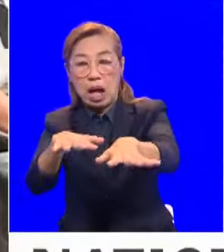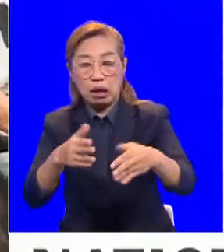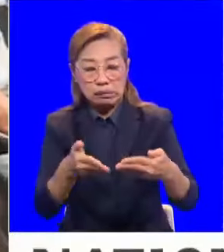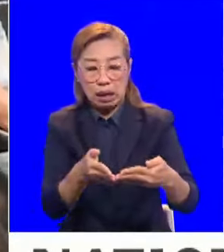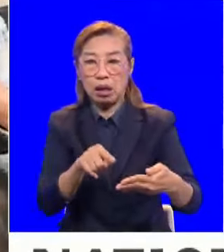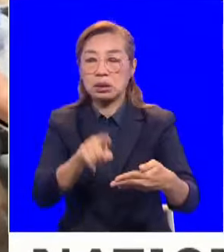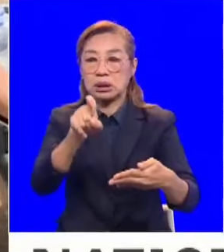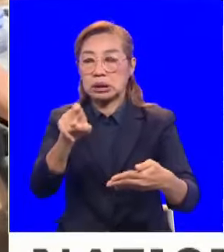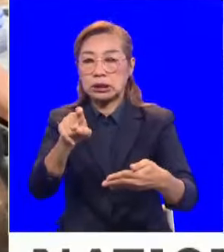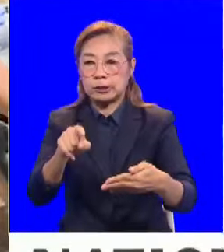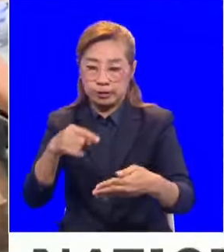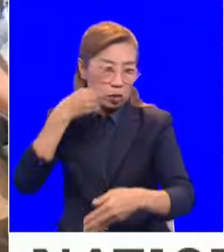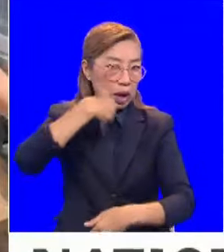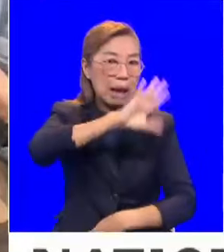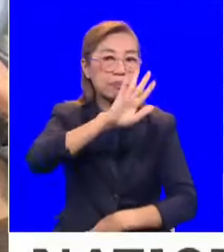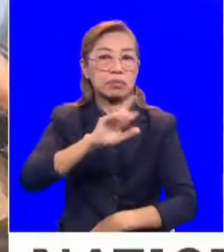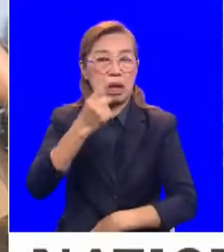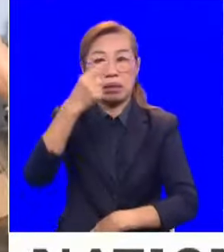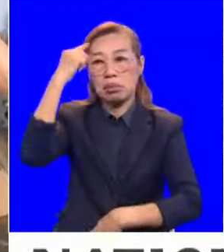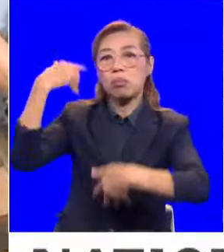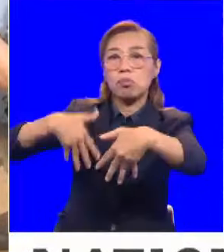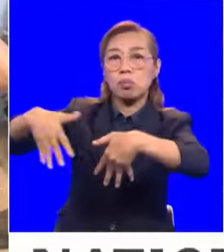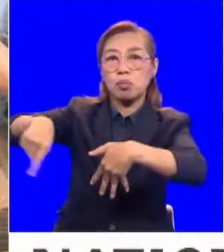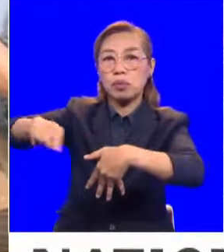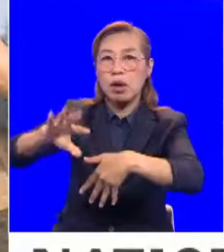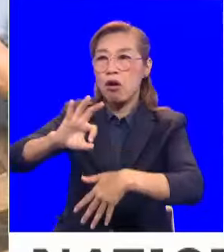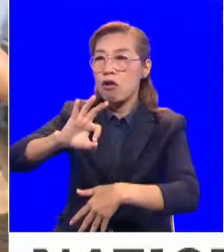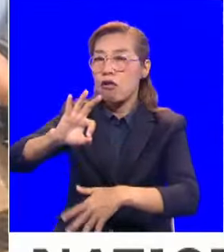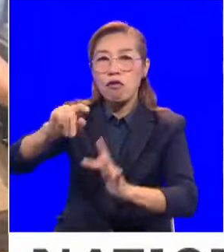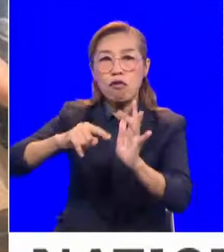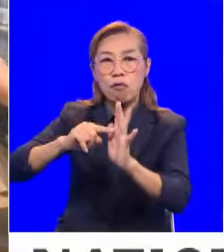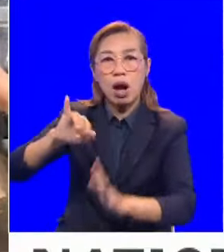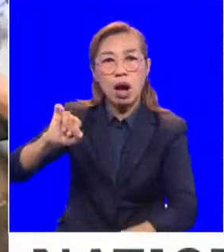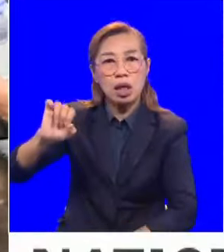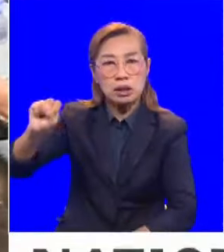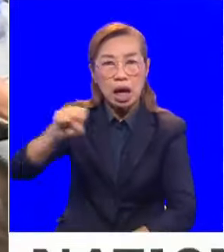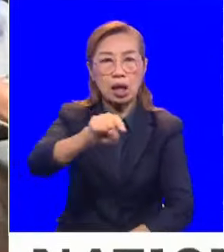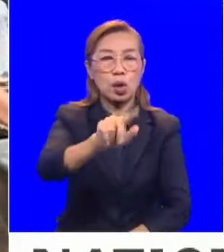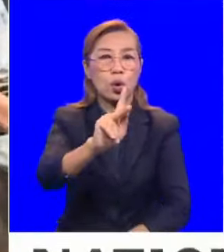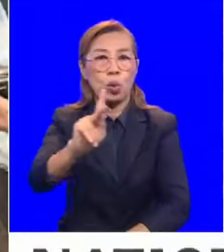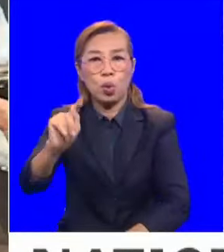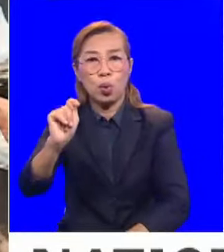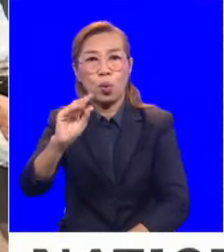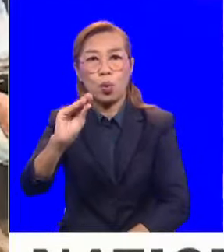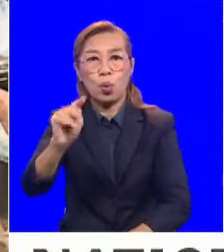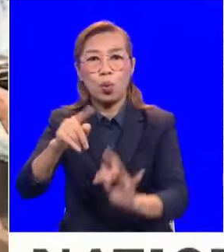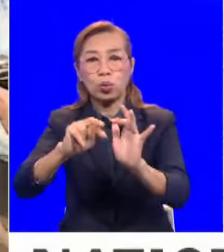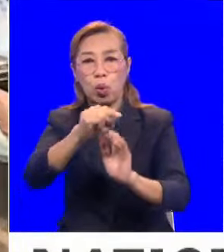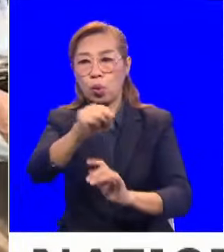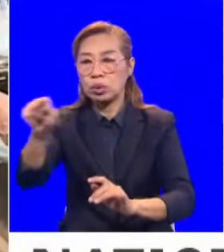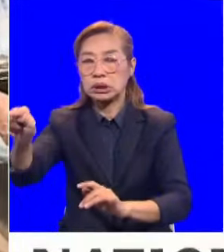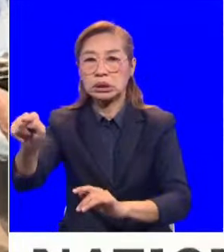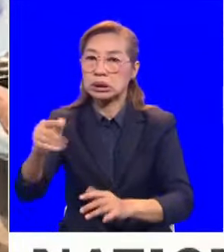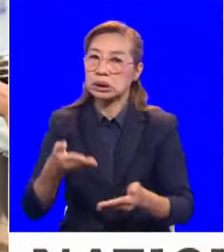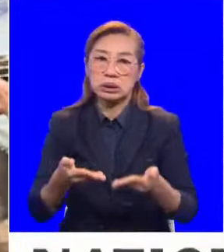ที่ยังเข้าไม่ถึงเช่นหมู่บ้านฟ้าใสกกทงอีกเพราะตอนนี้เรื่องระบบไฟถูกตั